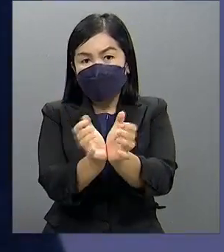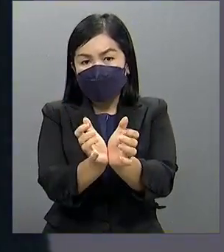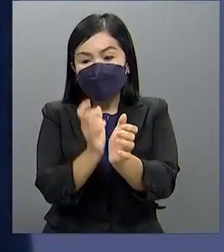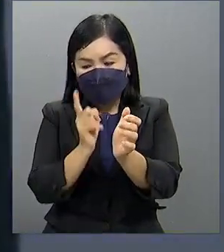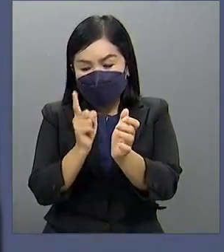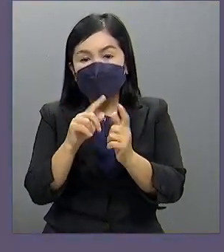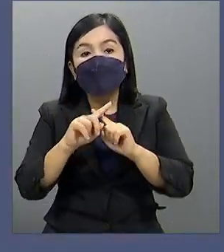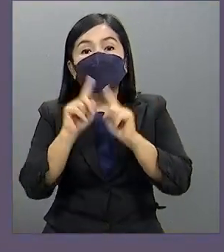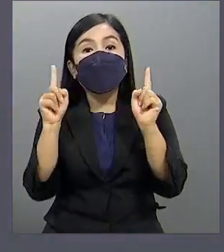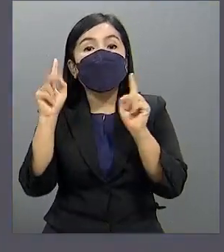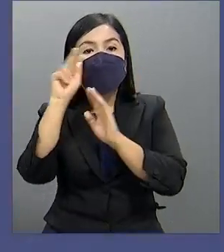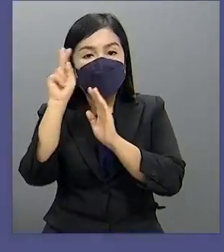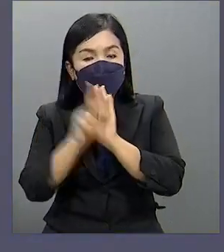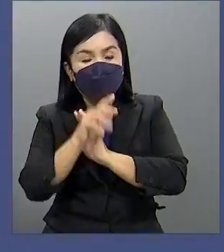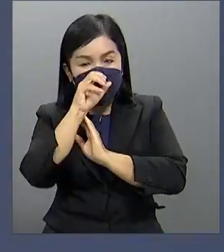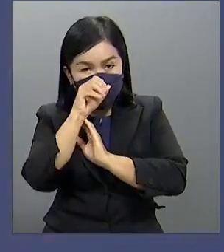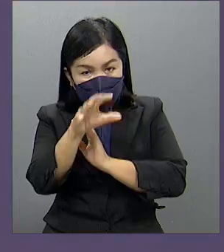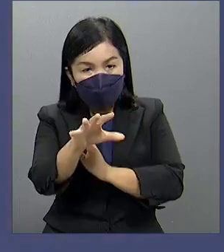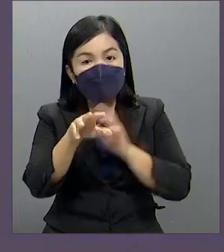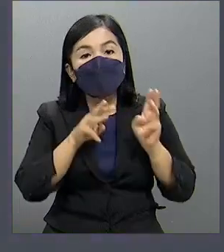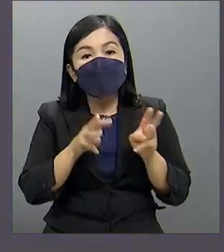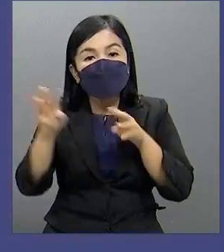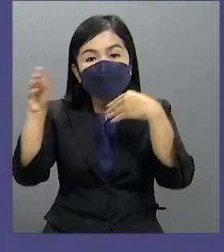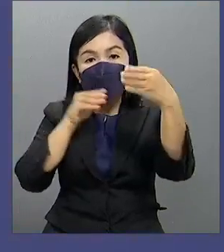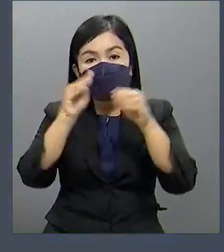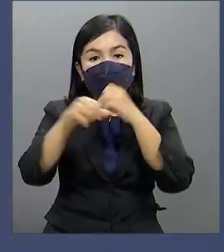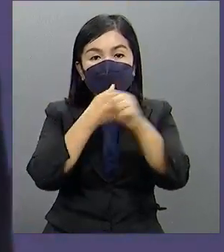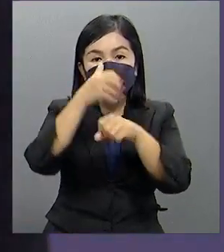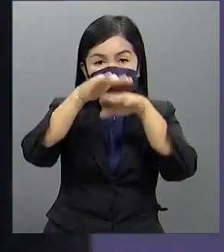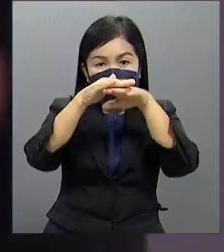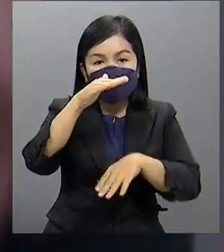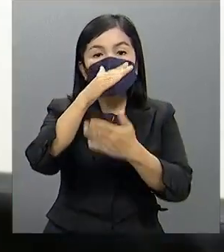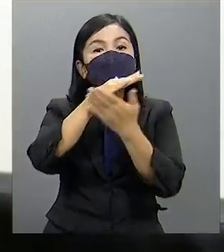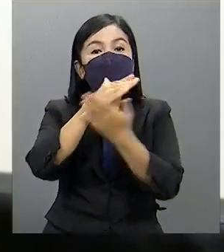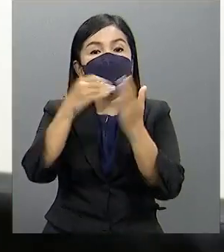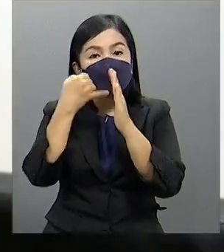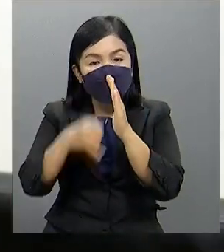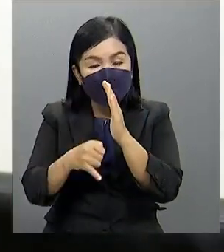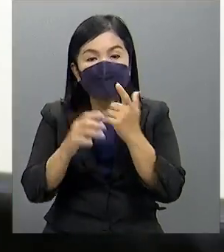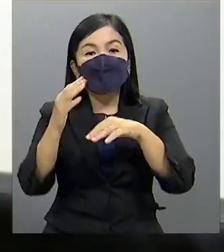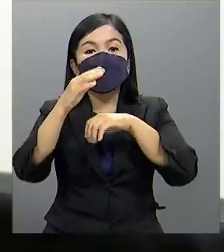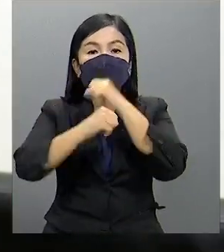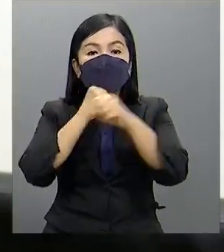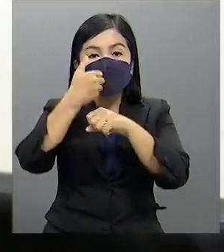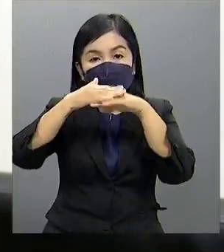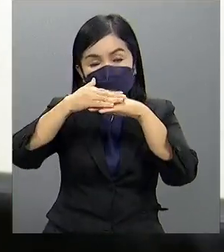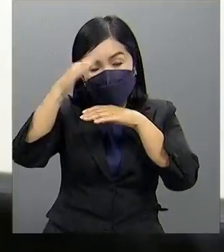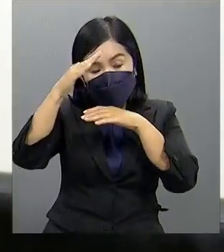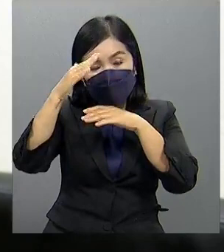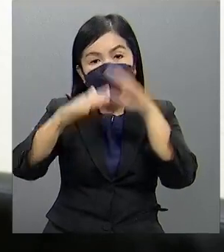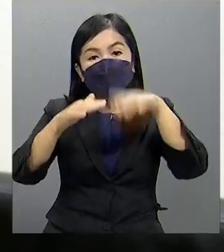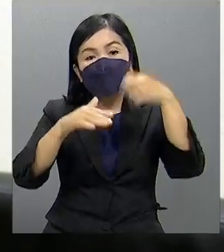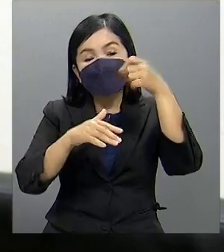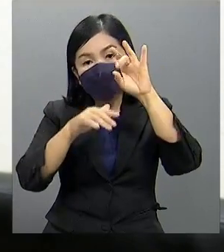ศาลเนี่ยนะครับก็ต้องลดโทษให้นะถ้าอายุไม่เกิน15ก็ต้องลดโทษให้กึ่งนึงถ้าเกิน15แต่ไม่ถึง18อาจจะลดให้1ใน3อะไรอย่างเงี้ยนะ